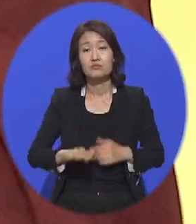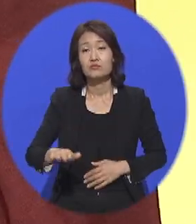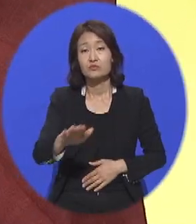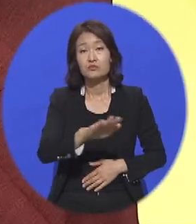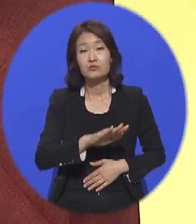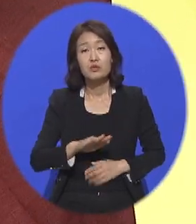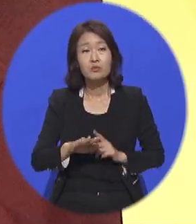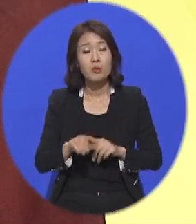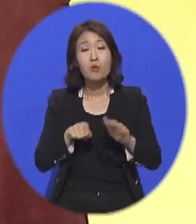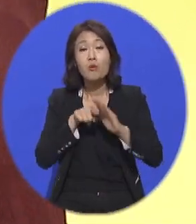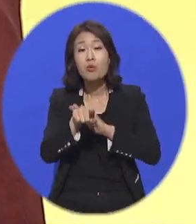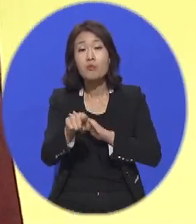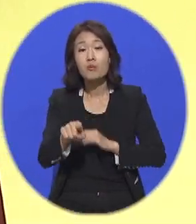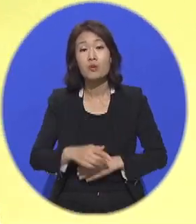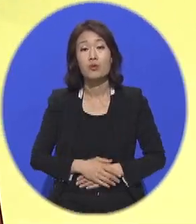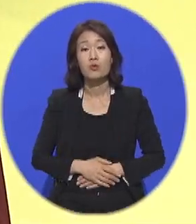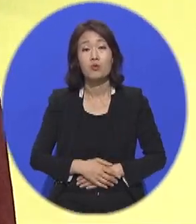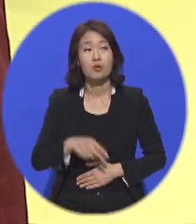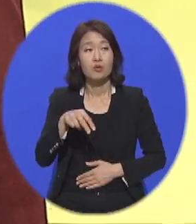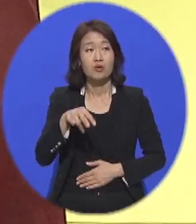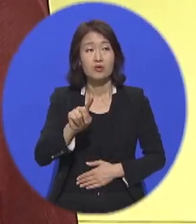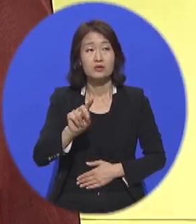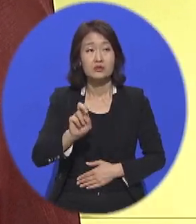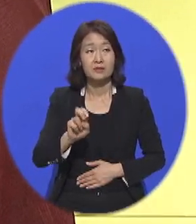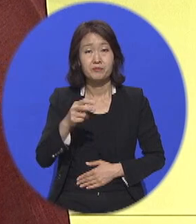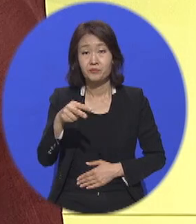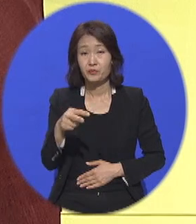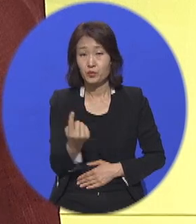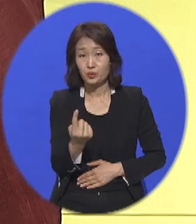여러분들이 가야 될 곳은 삼도를 찾아야 됩니다.